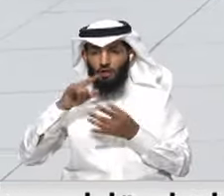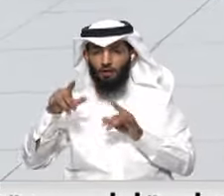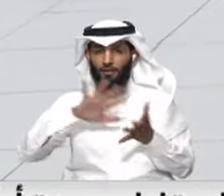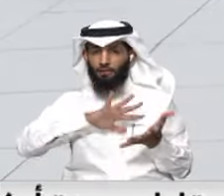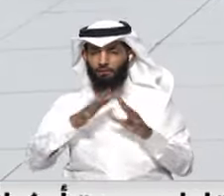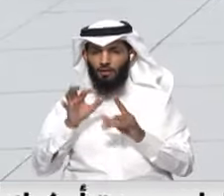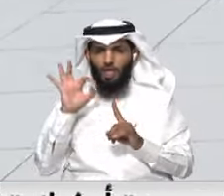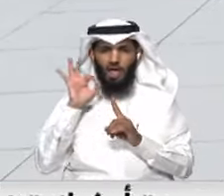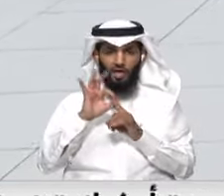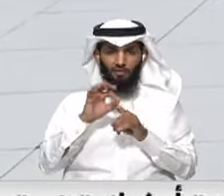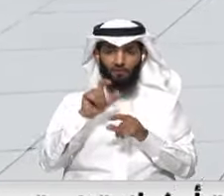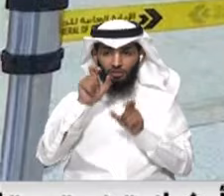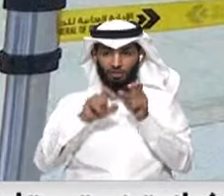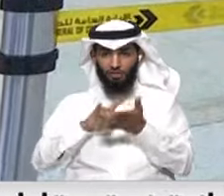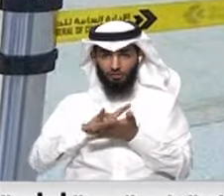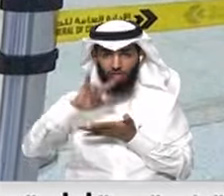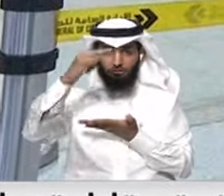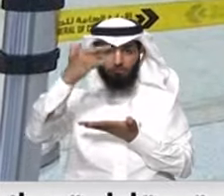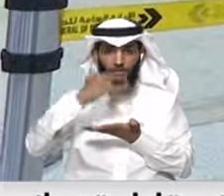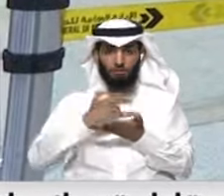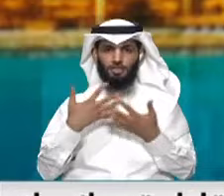حركة الحجاج.